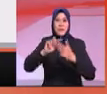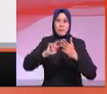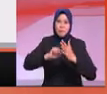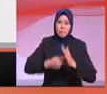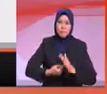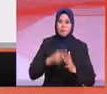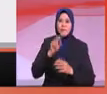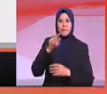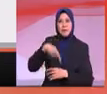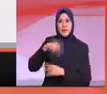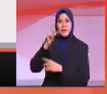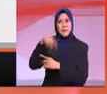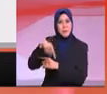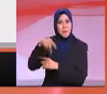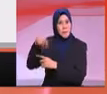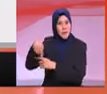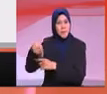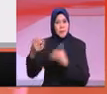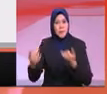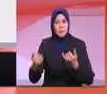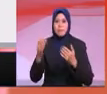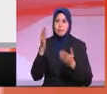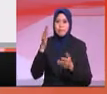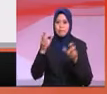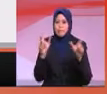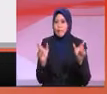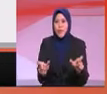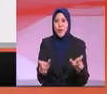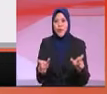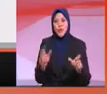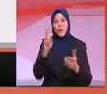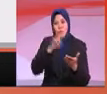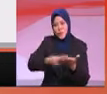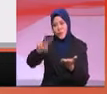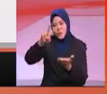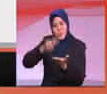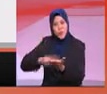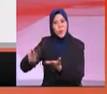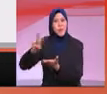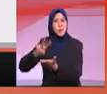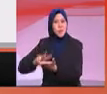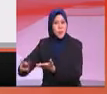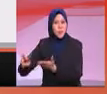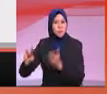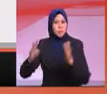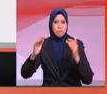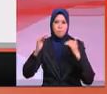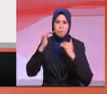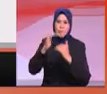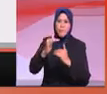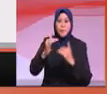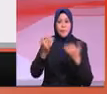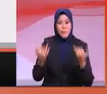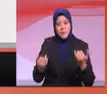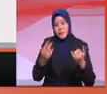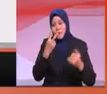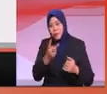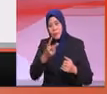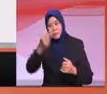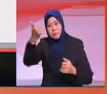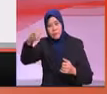MCO, total lockdown. Iaitu kita melaksanakan 2 minggu, dan kita lihat kesannya